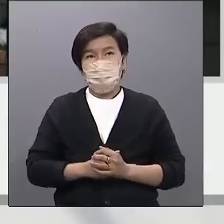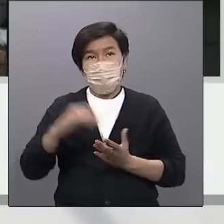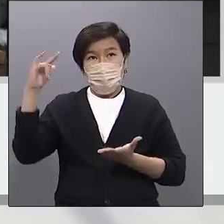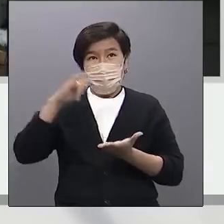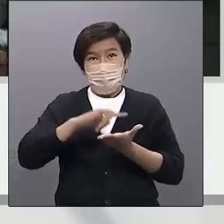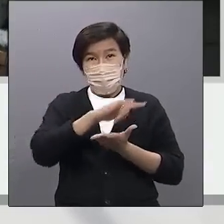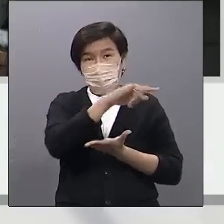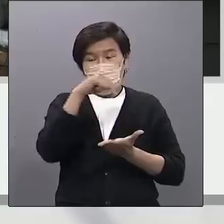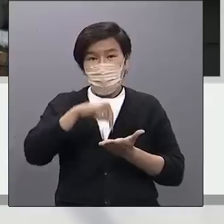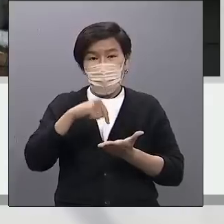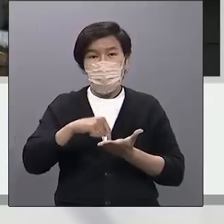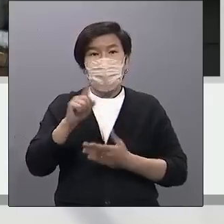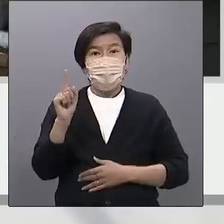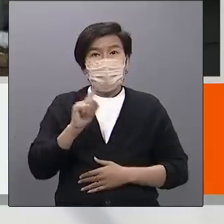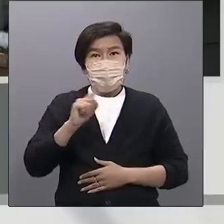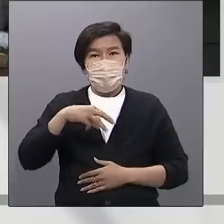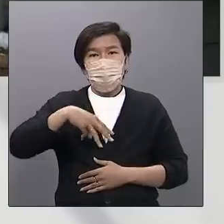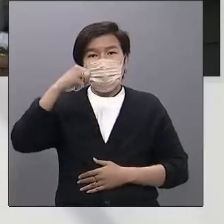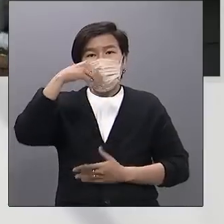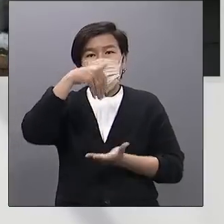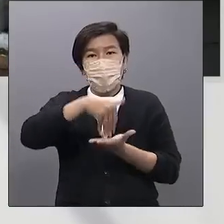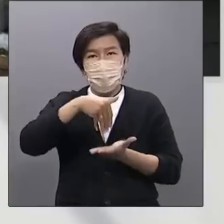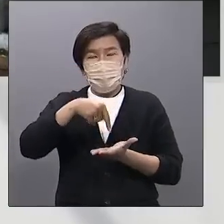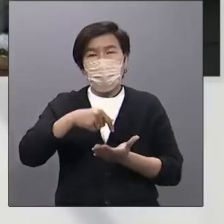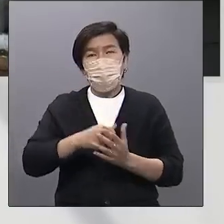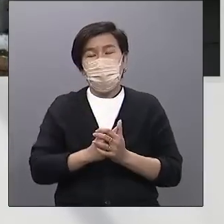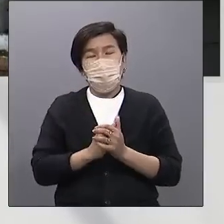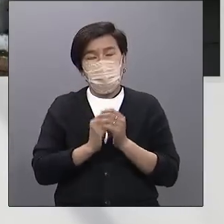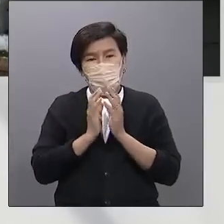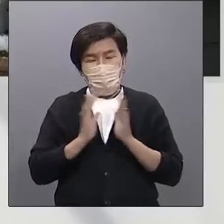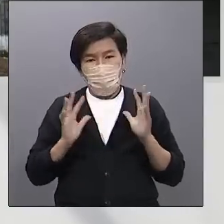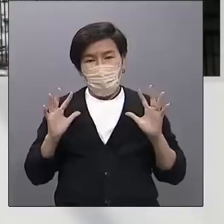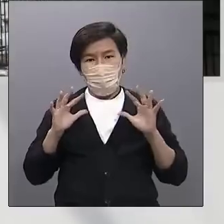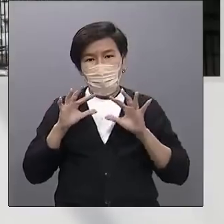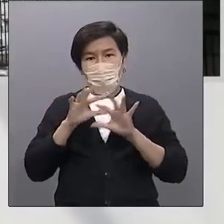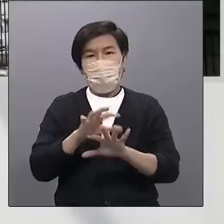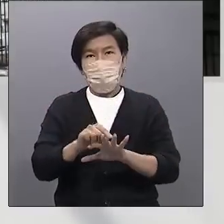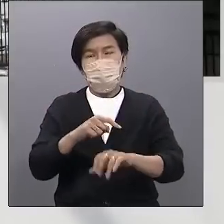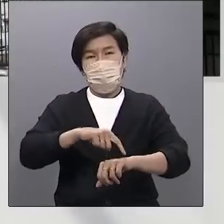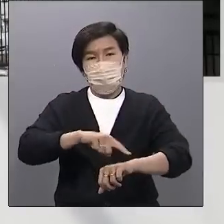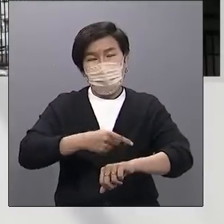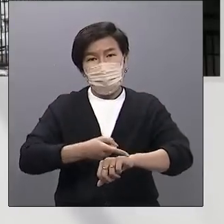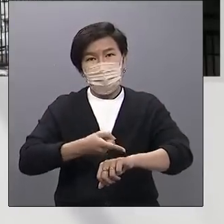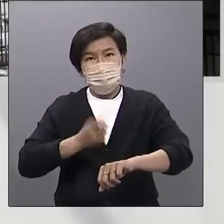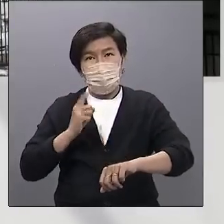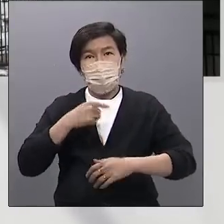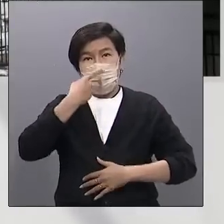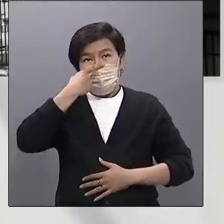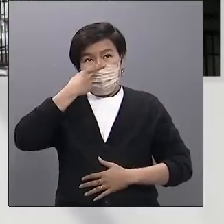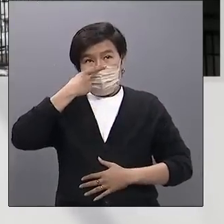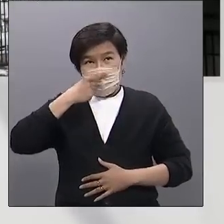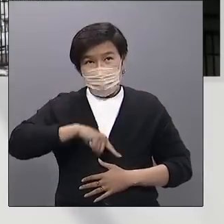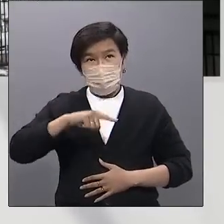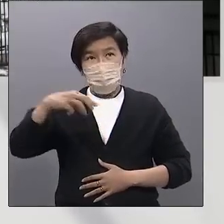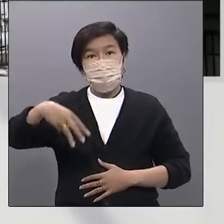แน่นขนาดจนทำให้การเดินทางล่าช้าอย่างมากนะคะล่าสุดนี้พบว่ามีผู้ประสบภัยที่เป็นคนไทยเดินทางมาจาก